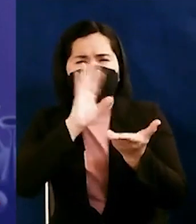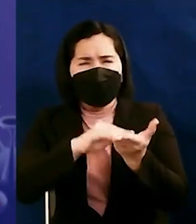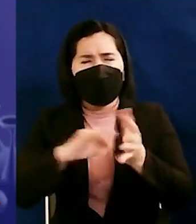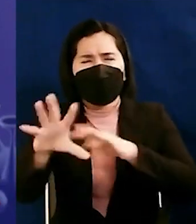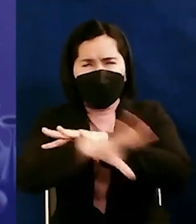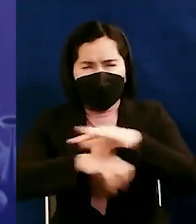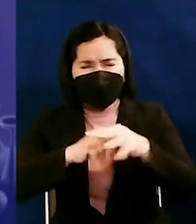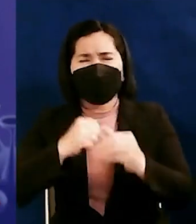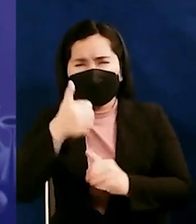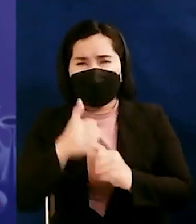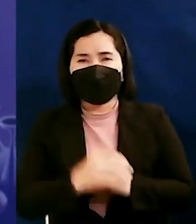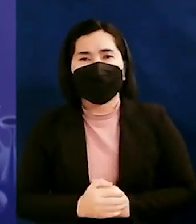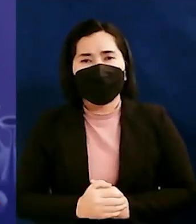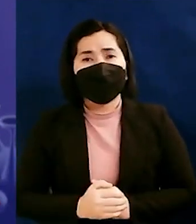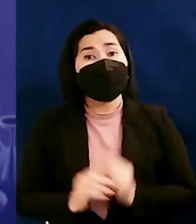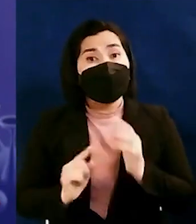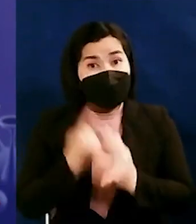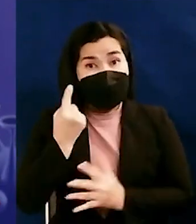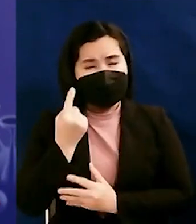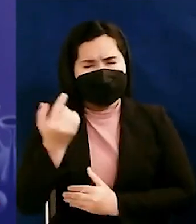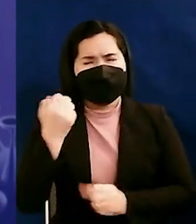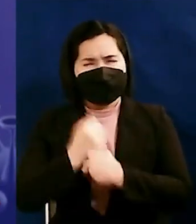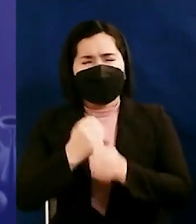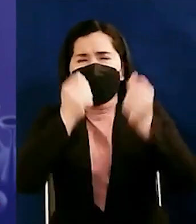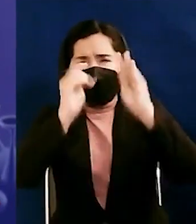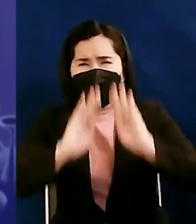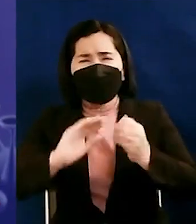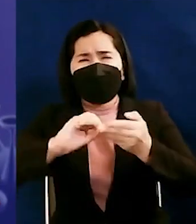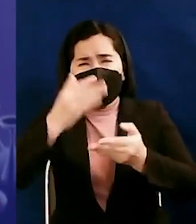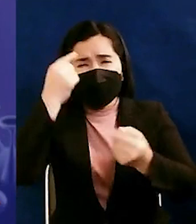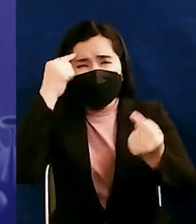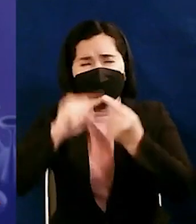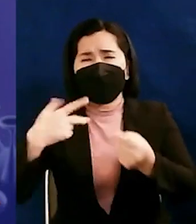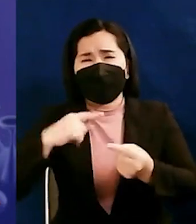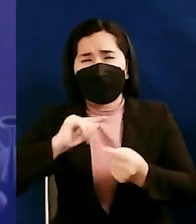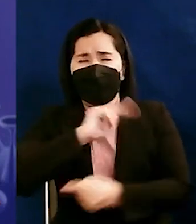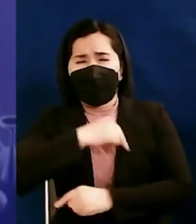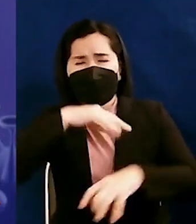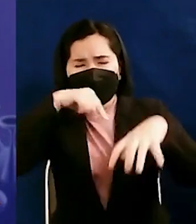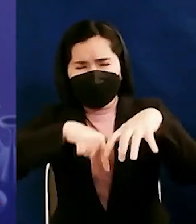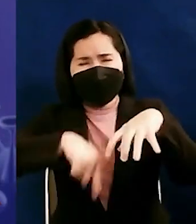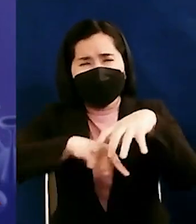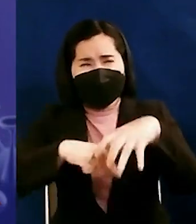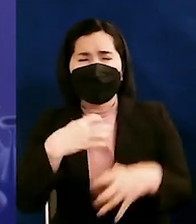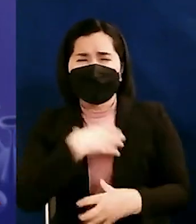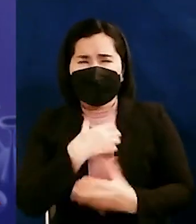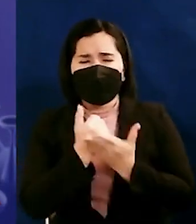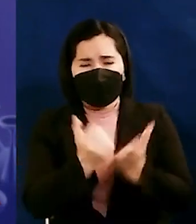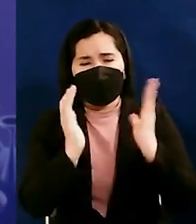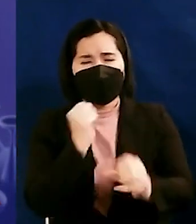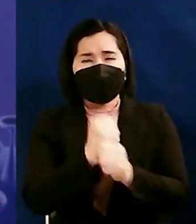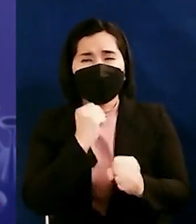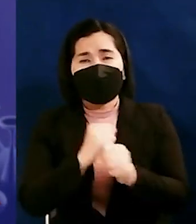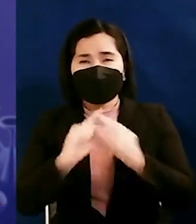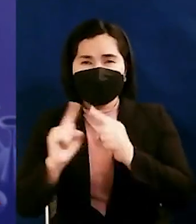เดิมโรงพยาบาลมีวัตถุประสงค์ใช้ภายในโรงพยาบาลนะครับแต่ด้วยเหตุที่เพื่ออำนวยความสะดวกให้กับบุคลากรเลยจำเป็นต้องมีการเชื่อมต่ออินเ